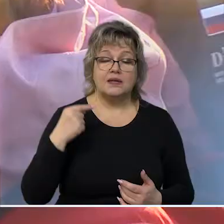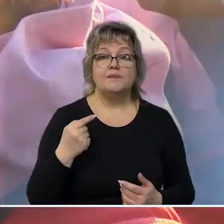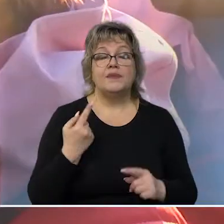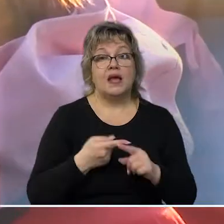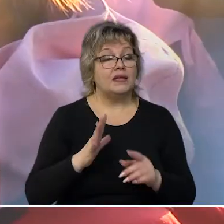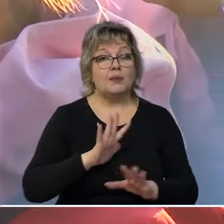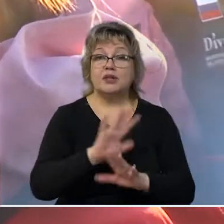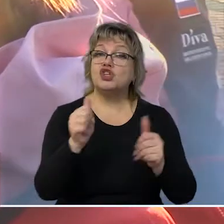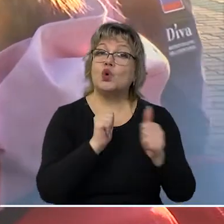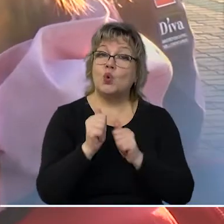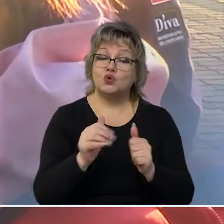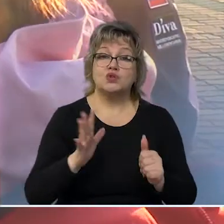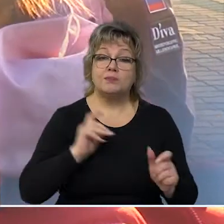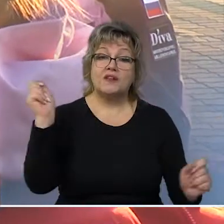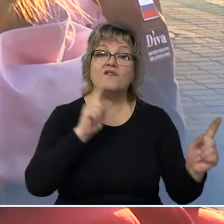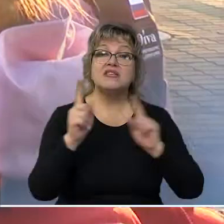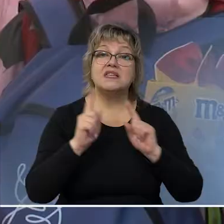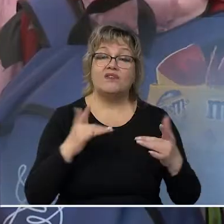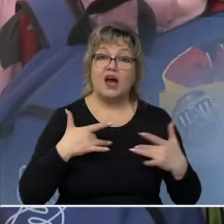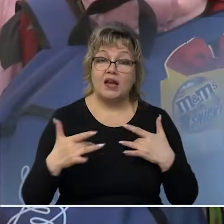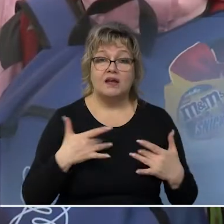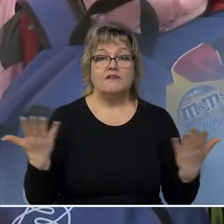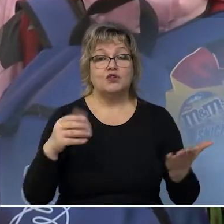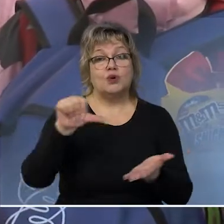России. Это был не конкурс, это был именно фестиваль, в